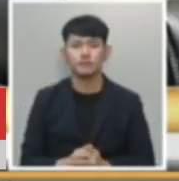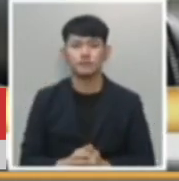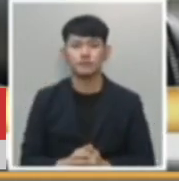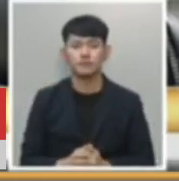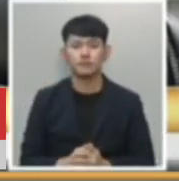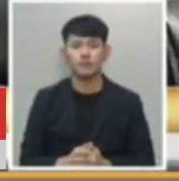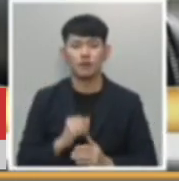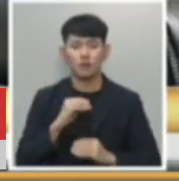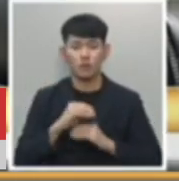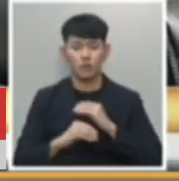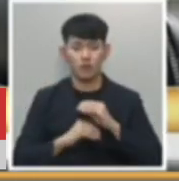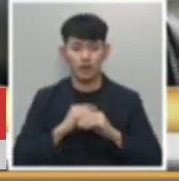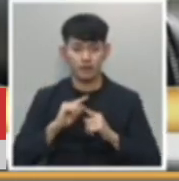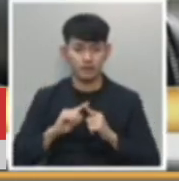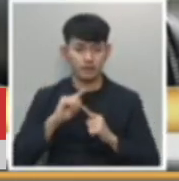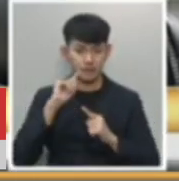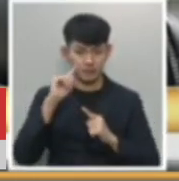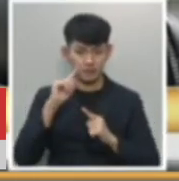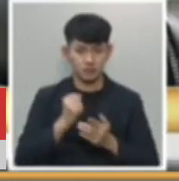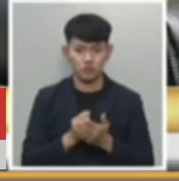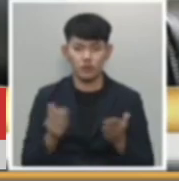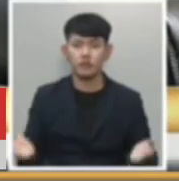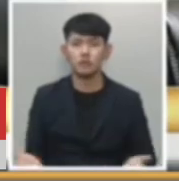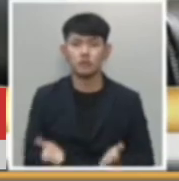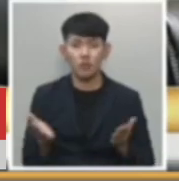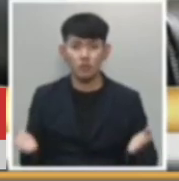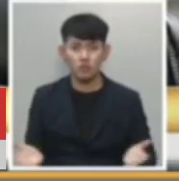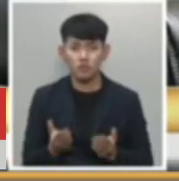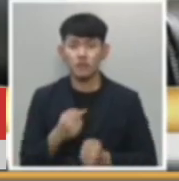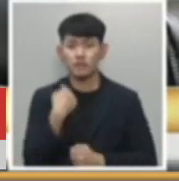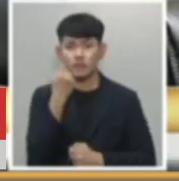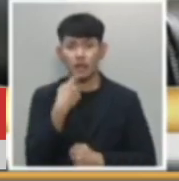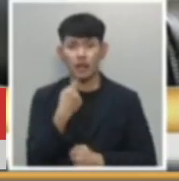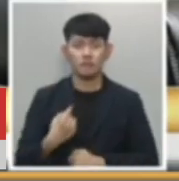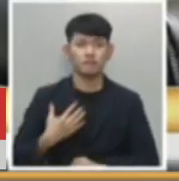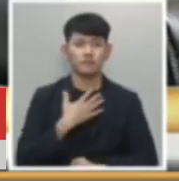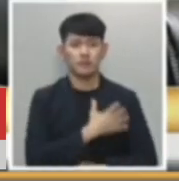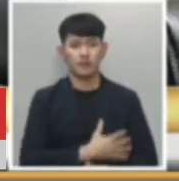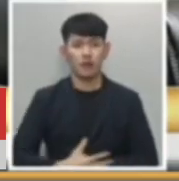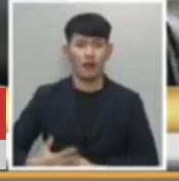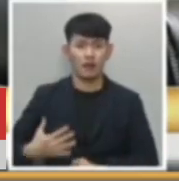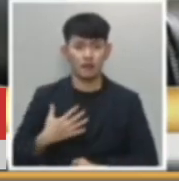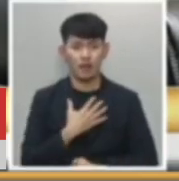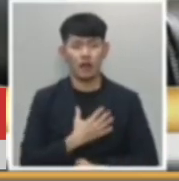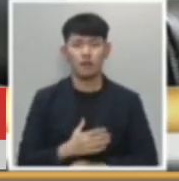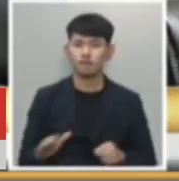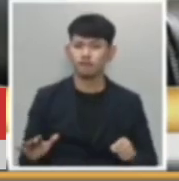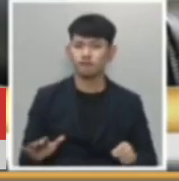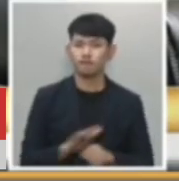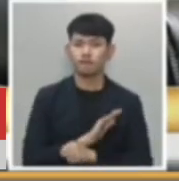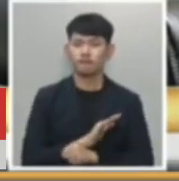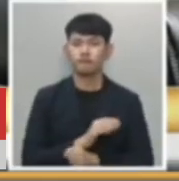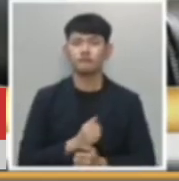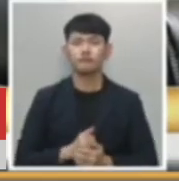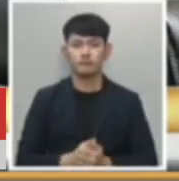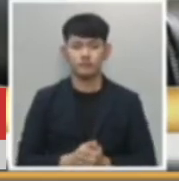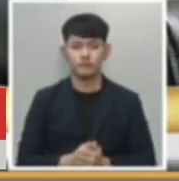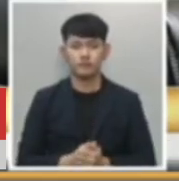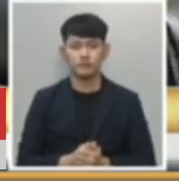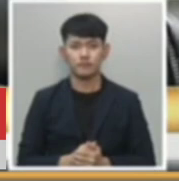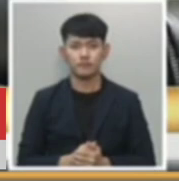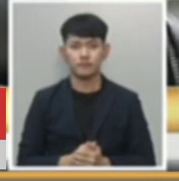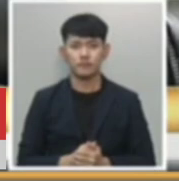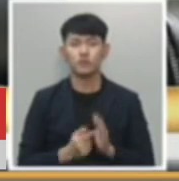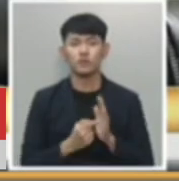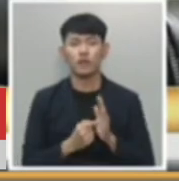โครงการแรกก็คือที่จะส่งเสริมให้คนมีร่างกายที่สมบูรณ์นั้นก็คือเรื่องของอาหารเส